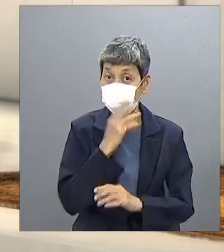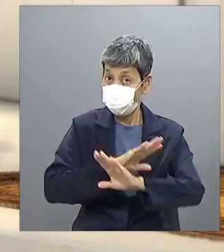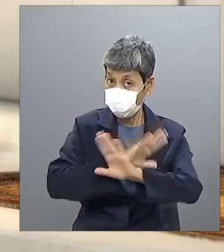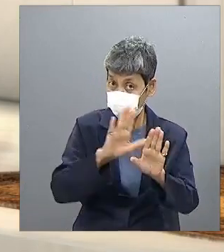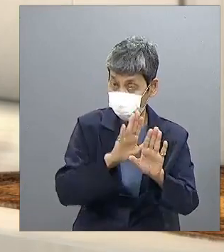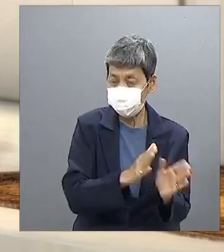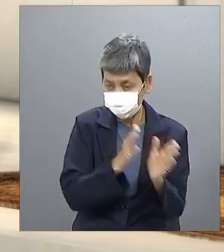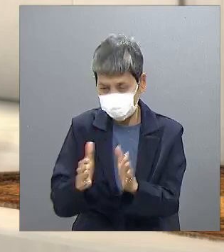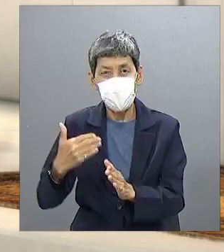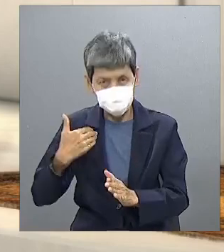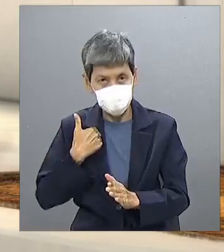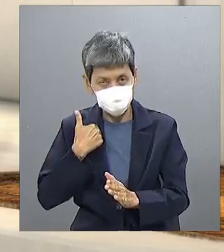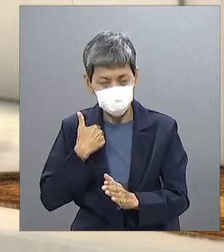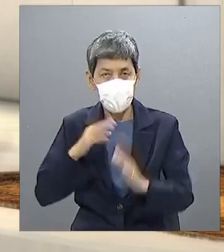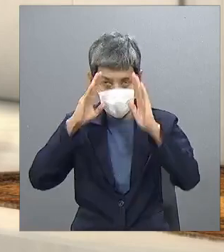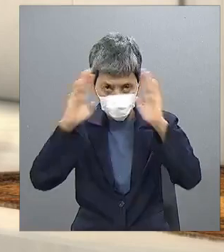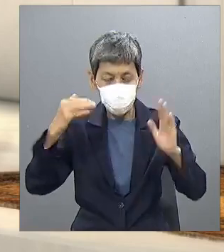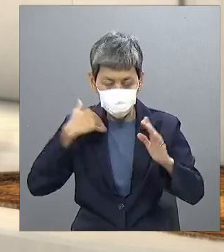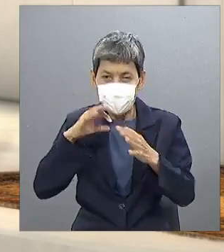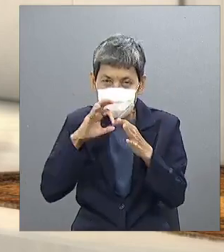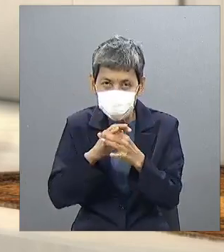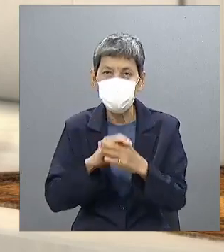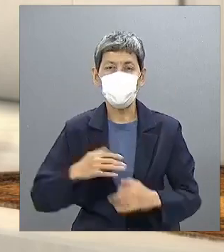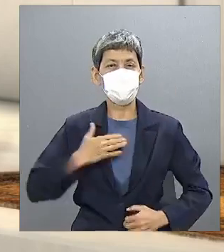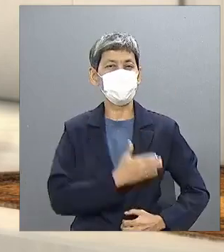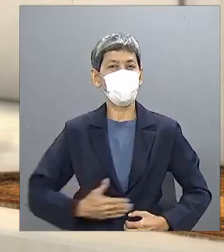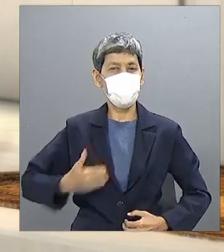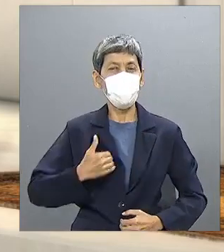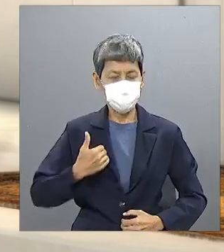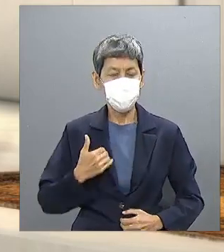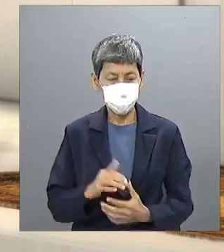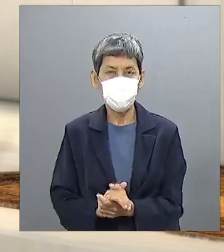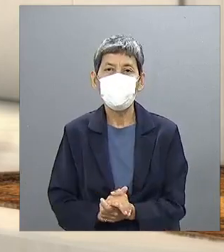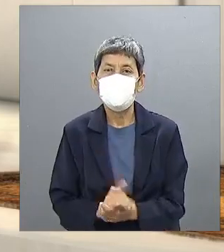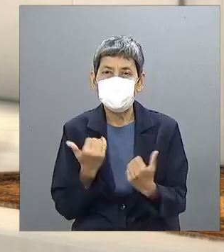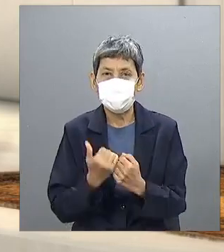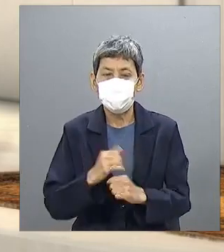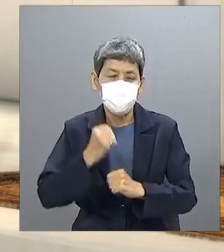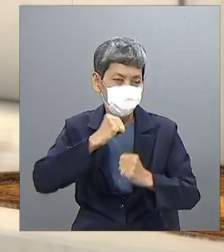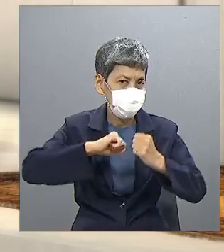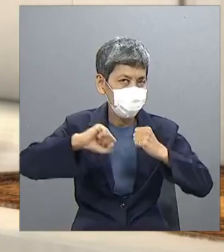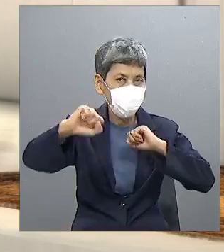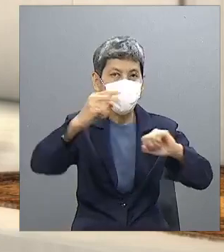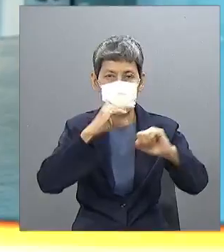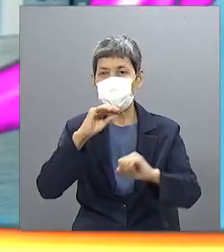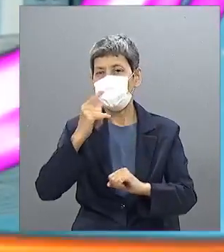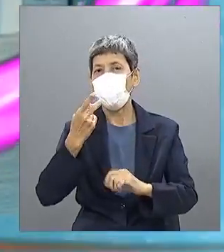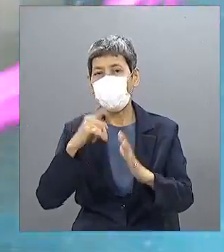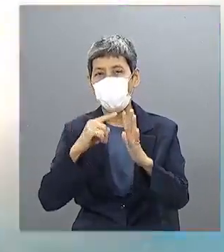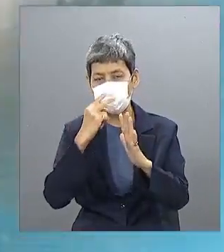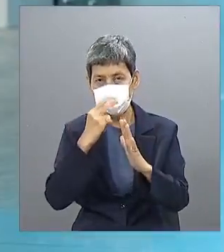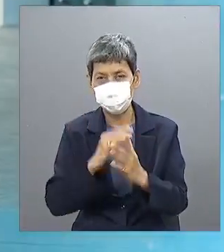ค่ะวันนี้เรายังมีสาระความรู้ดีๆเนี่ยเกี่ยวกับเรื่องของสุขภาพและเมื่อผมด้วยในช่วงโยคะบำบัดถามไปตามกันได้เลยค่ะ